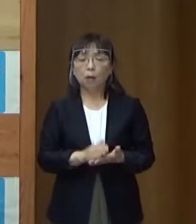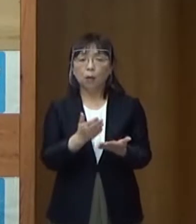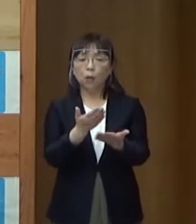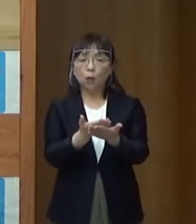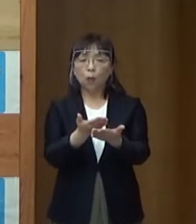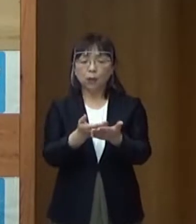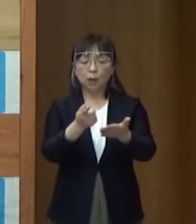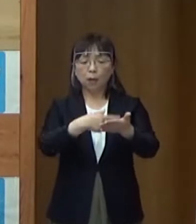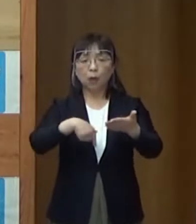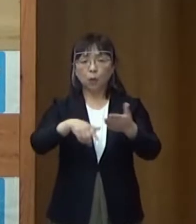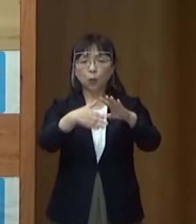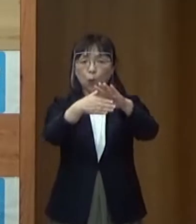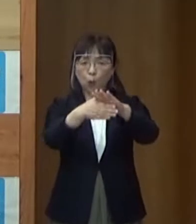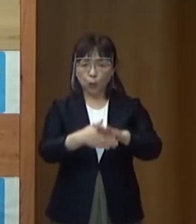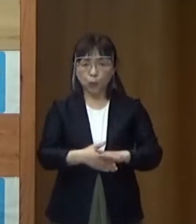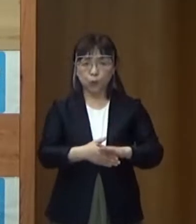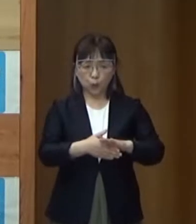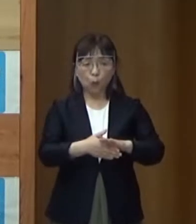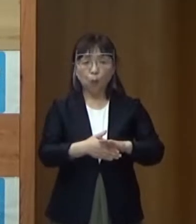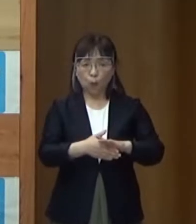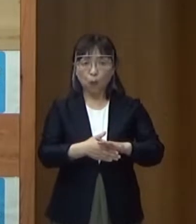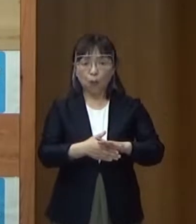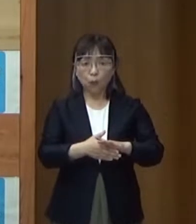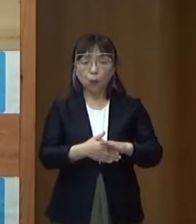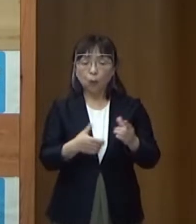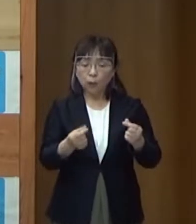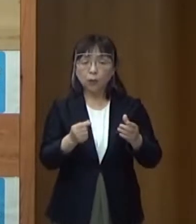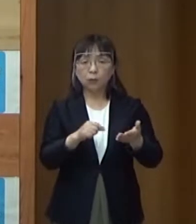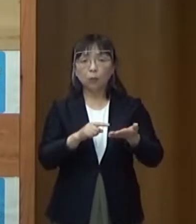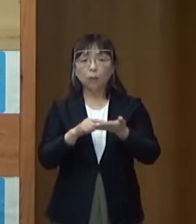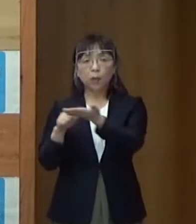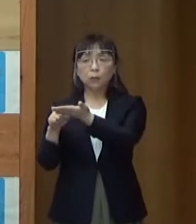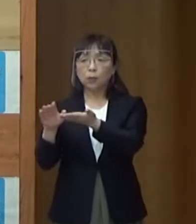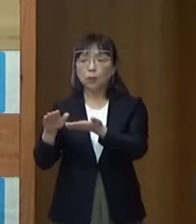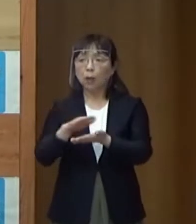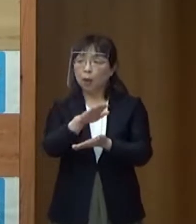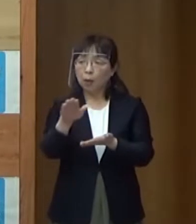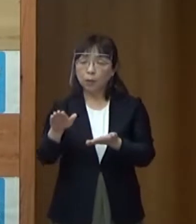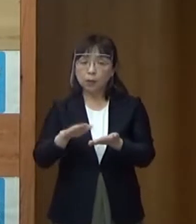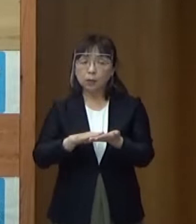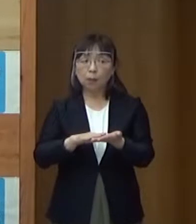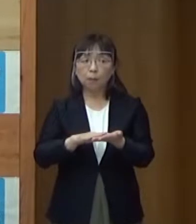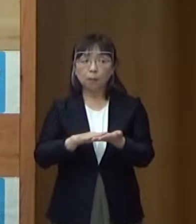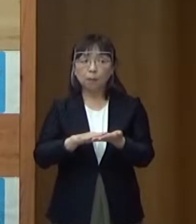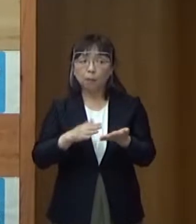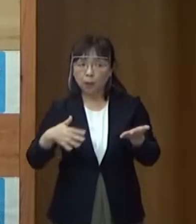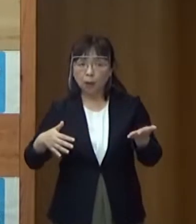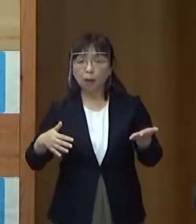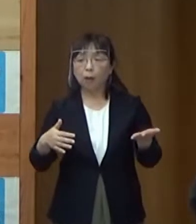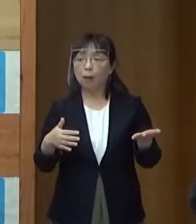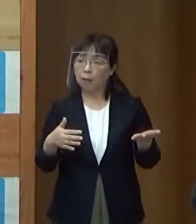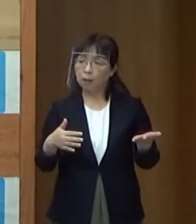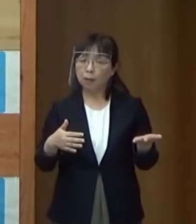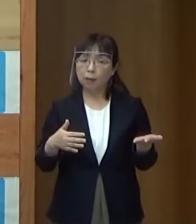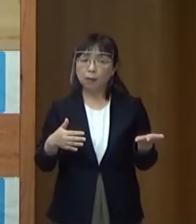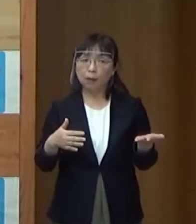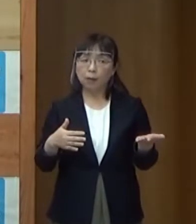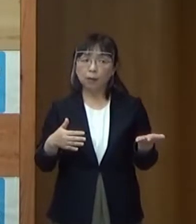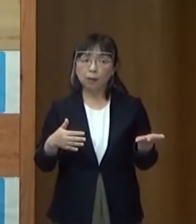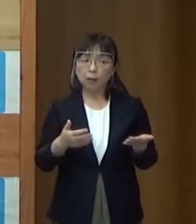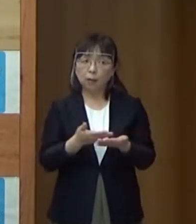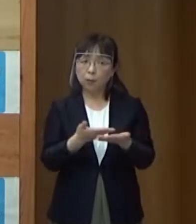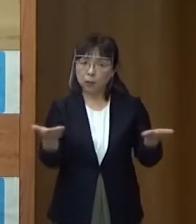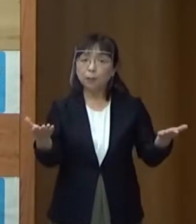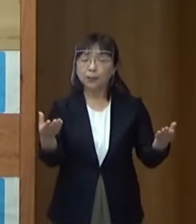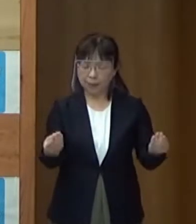文書、これを国に提出をさせていただきました。皆さん届いてない？お